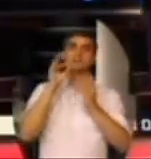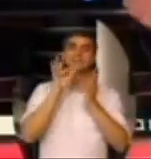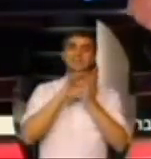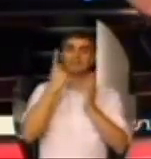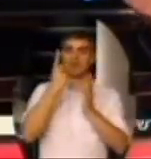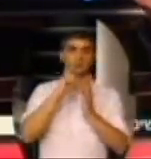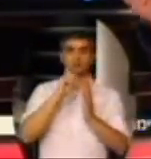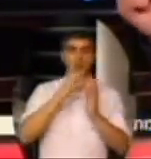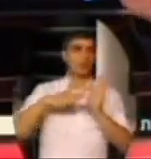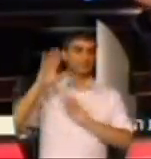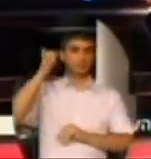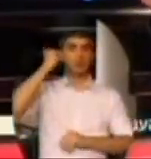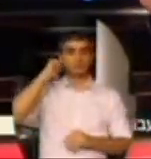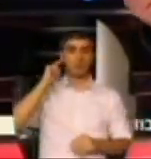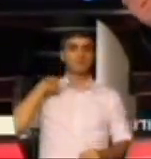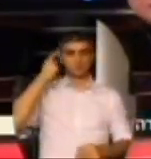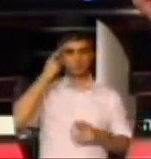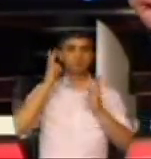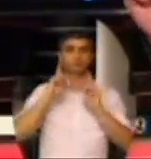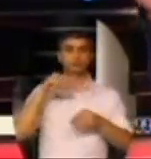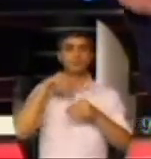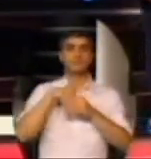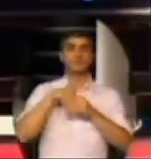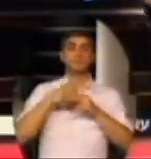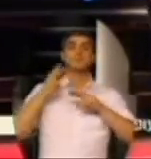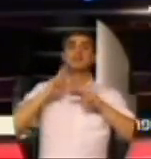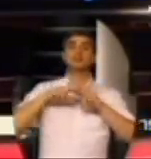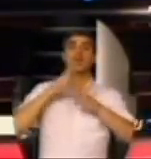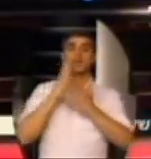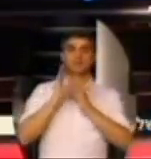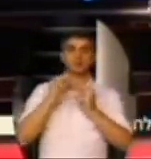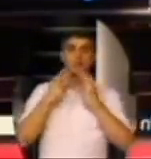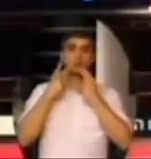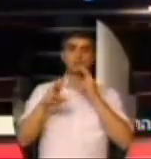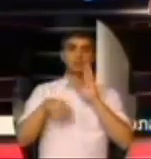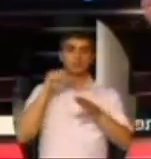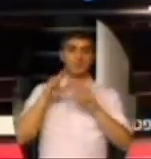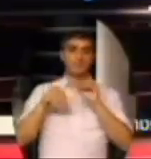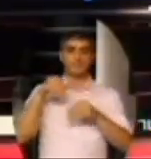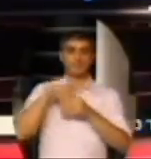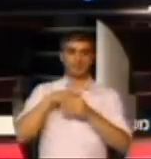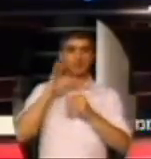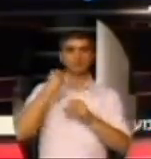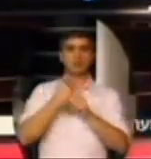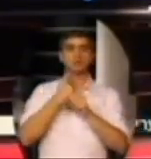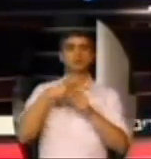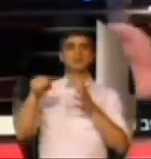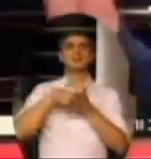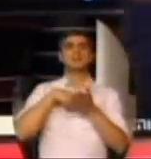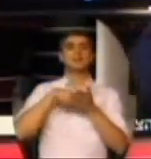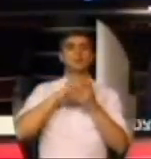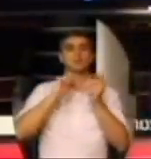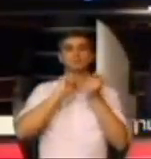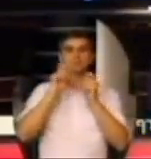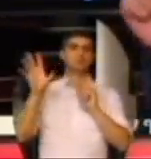סעיף אחד שאמנם לא הצביעו עליו אתמול אב אנחנו יודעים שהוא קיים שאחרי שכבר יש את התוצאות בפריימריז אפשר לעשות תיכוני קוסמטיקה